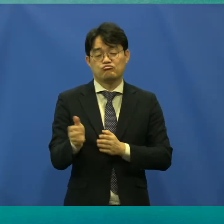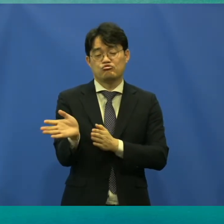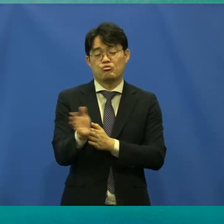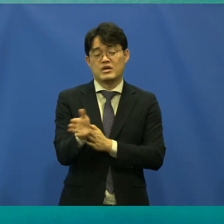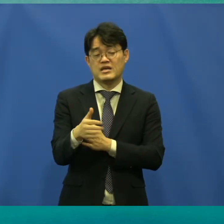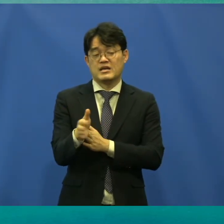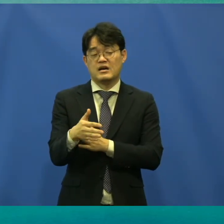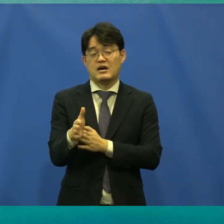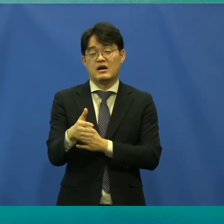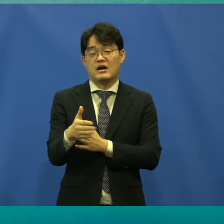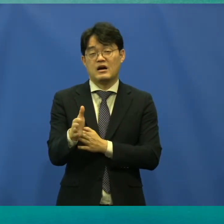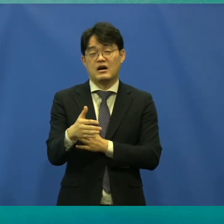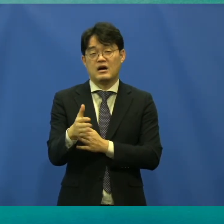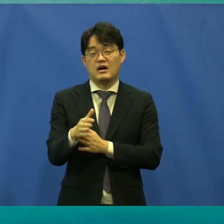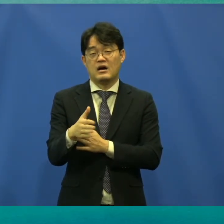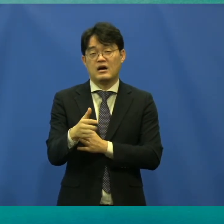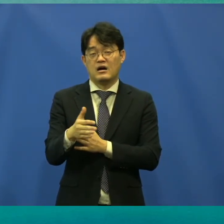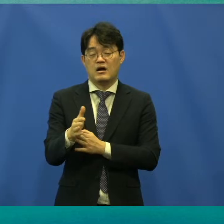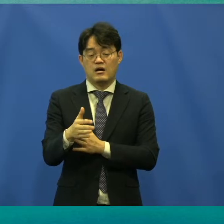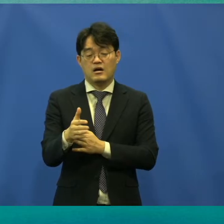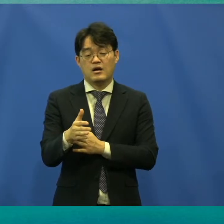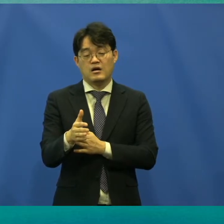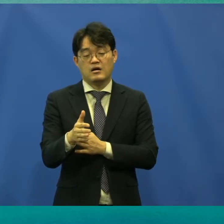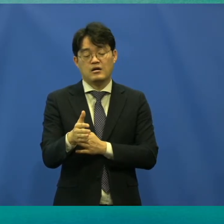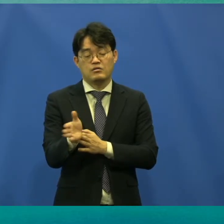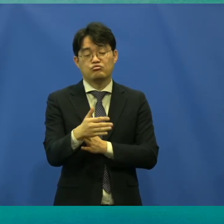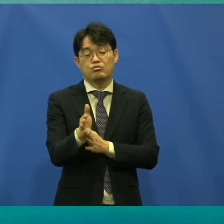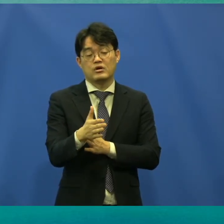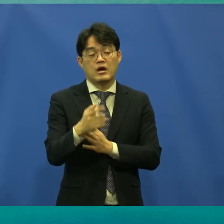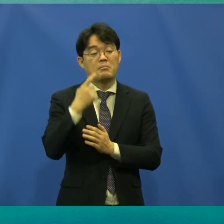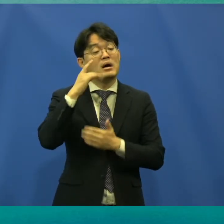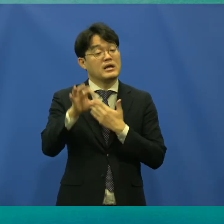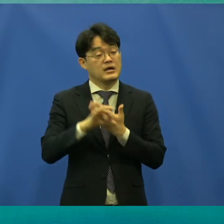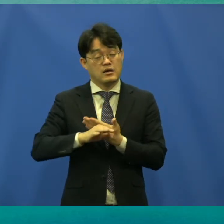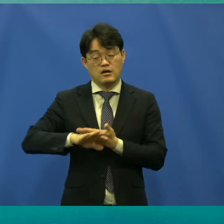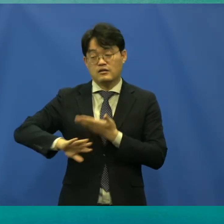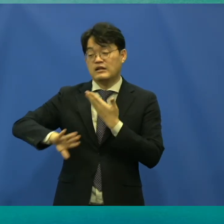이미 다른 데서 많이 먹고 배가 불러 있으면 요나 못 먹습니다.